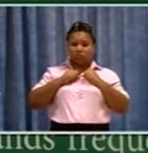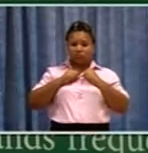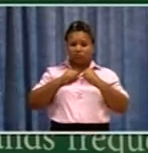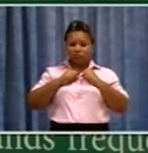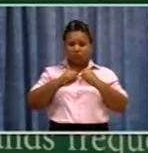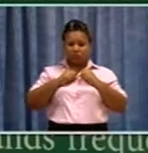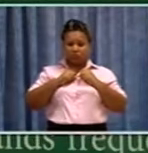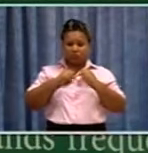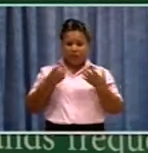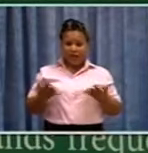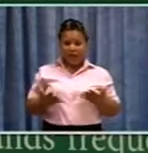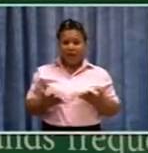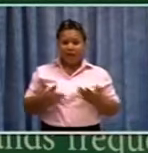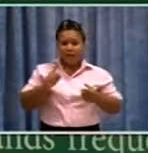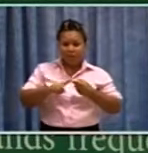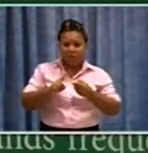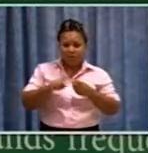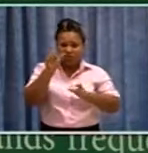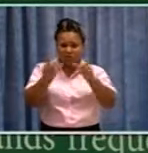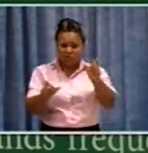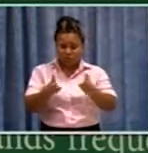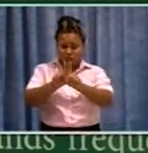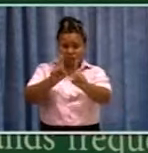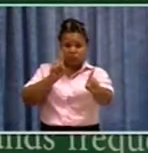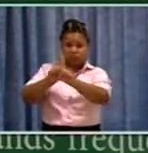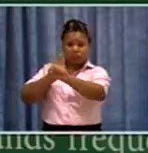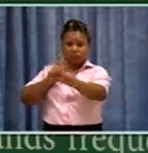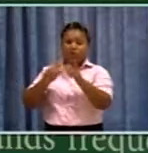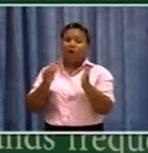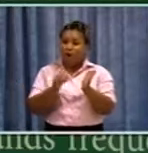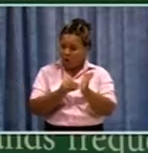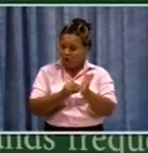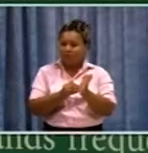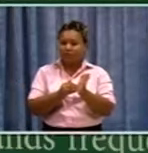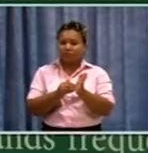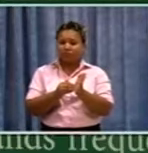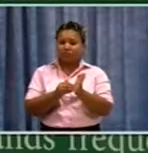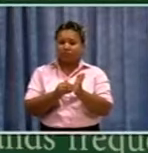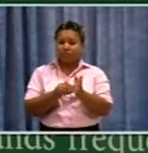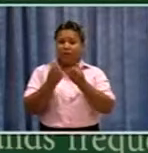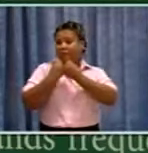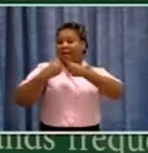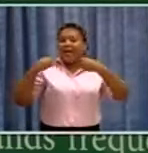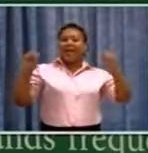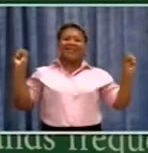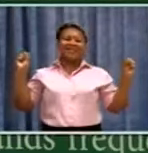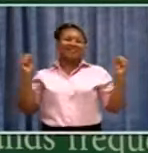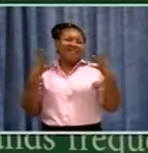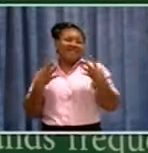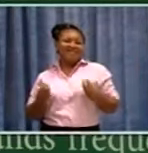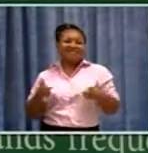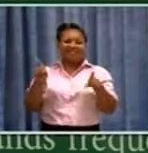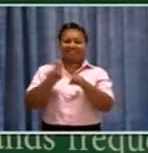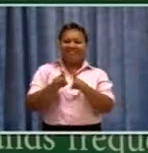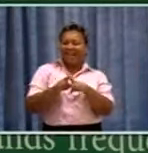nouveau milestone, un nouveau étape, sa nouvelle réalité qui nous besoin commence vivre. Il pas veut dire